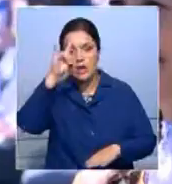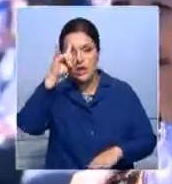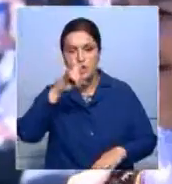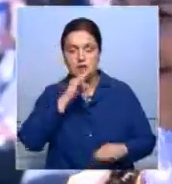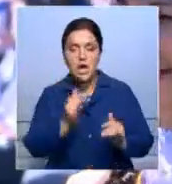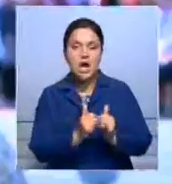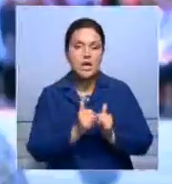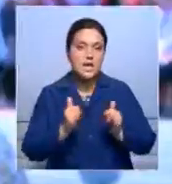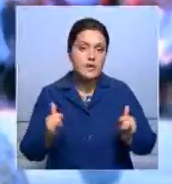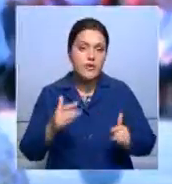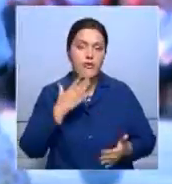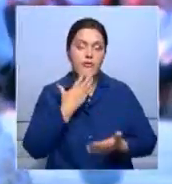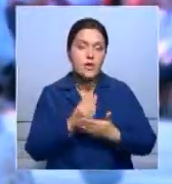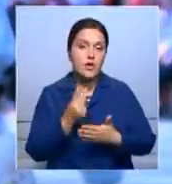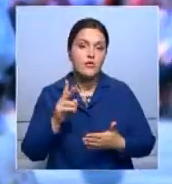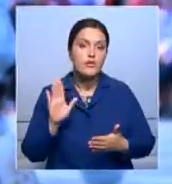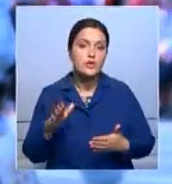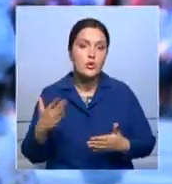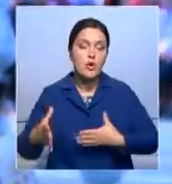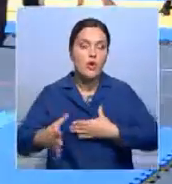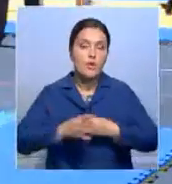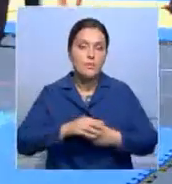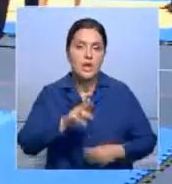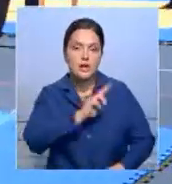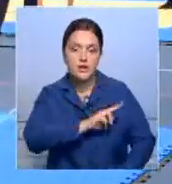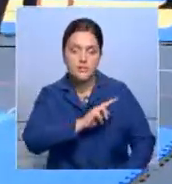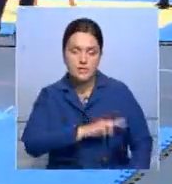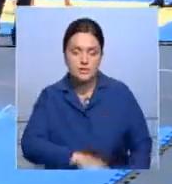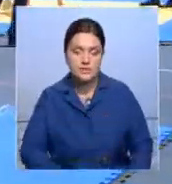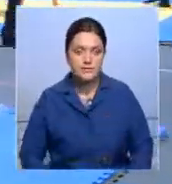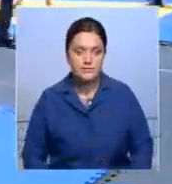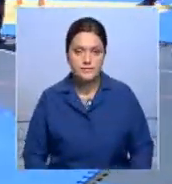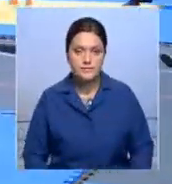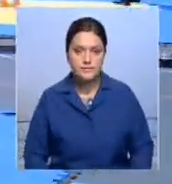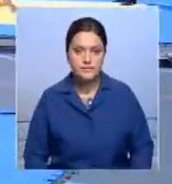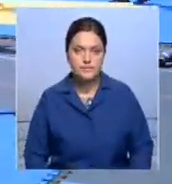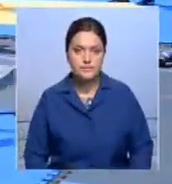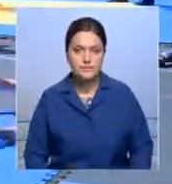развитию нашего двустороннего сотрудничества.